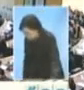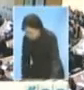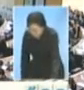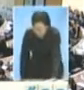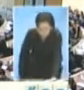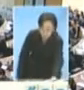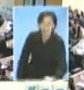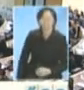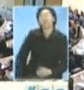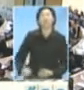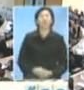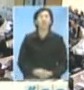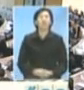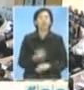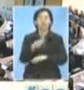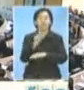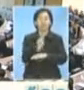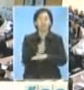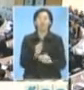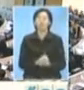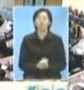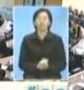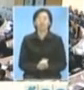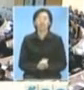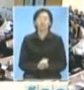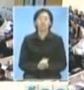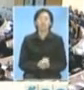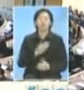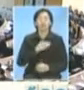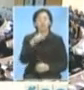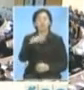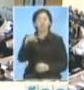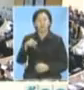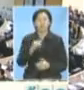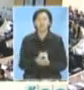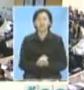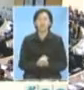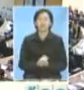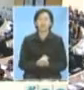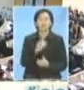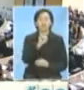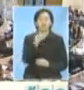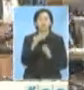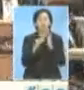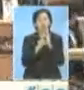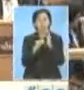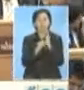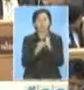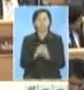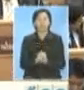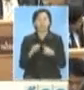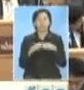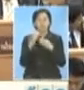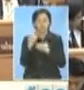ท่านประธานสภาที่เคารพพุทธิพงศ์ปุณกันสมาชิกสภาผู้แทนราษฎรกรุงเทพมหานครพรรคประชา